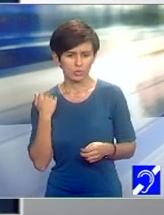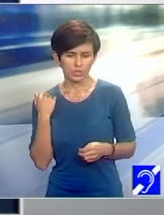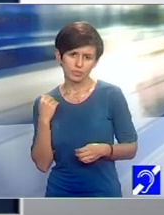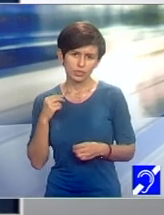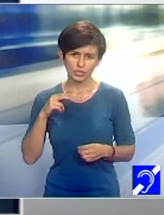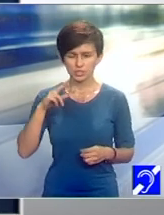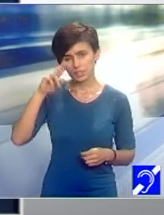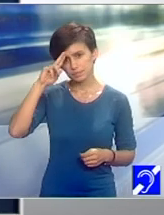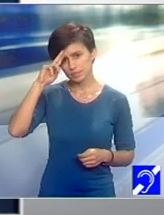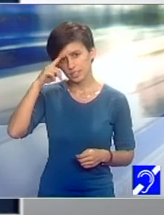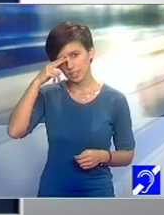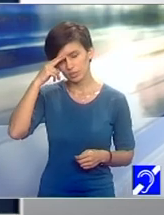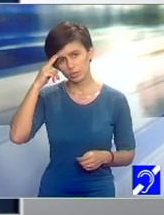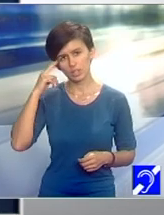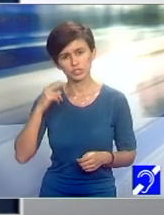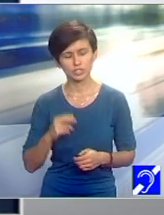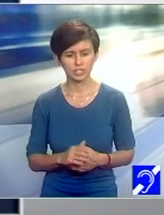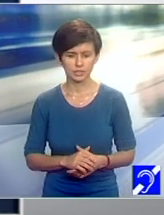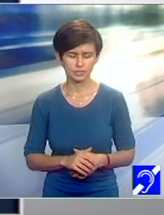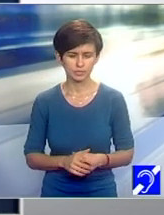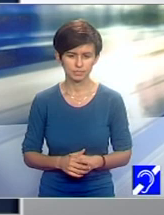în seria Electrecord, există tot